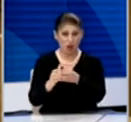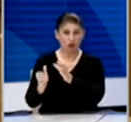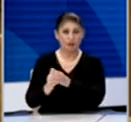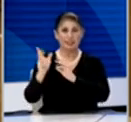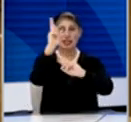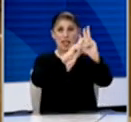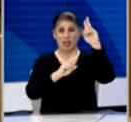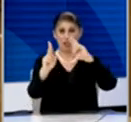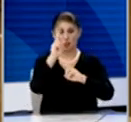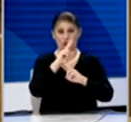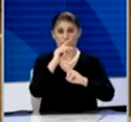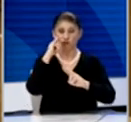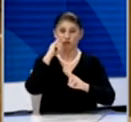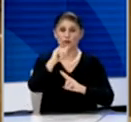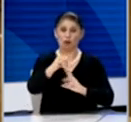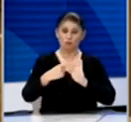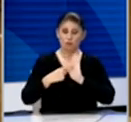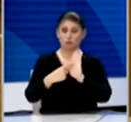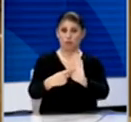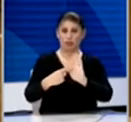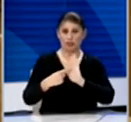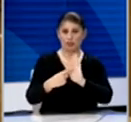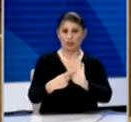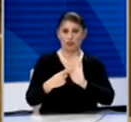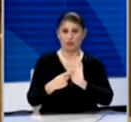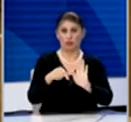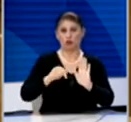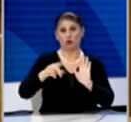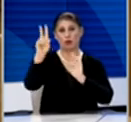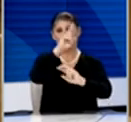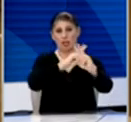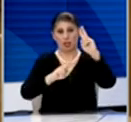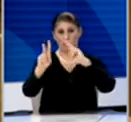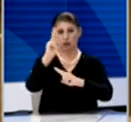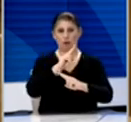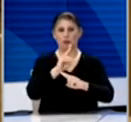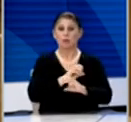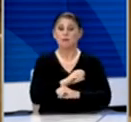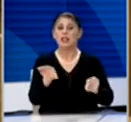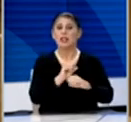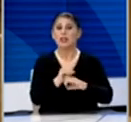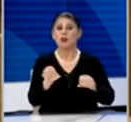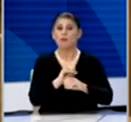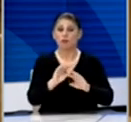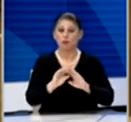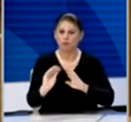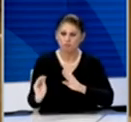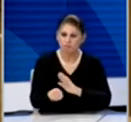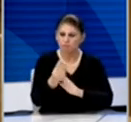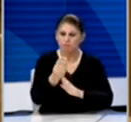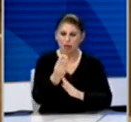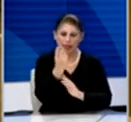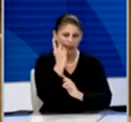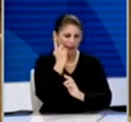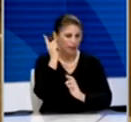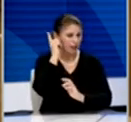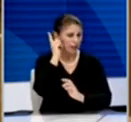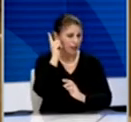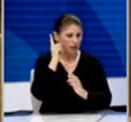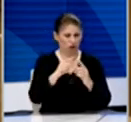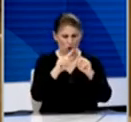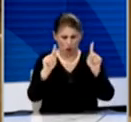μεταξύ διαρκής προβολή που έχει πια ο καιρός αλλά και ο πληροφορίες που αντλούμε για αυτόν μέσω κινητών τηλεφώνων